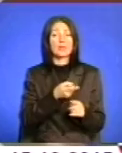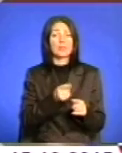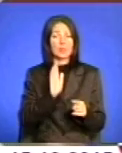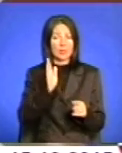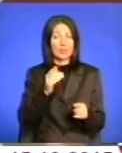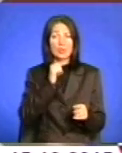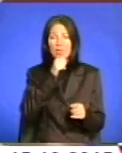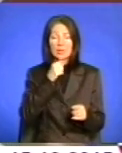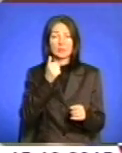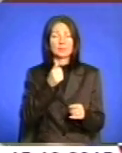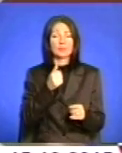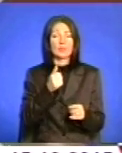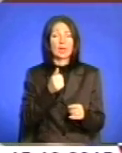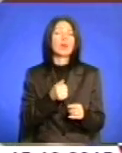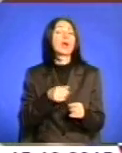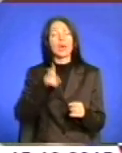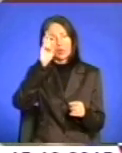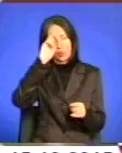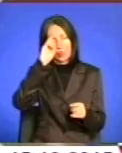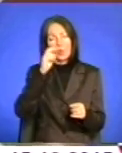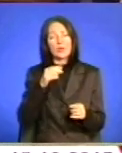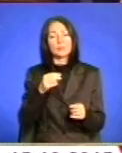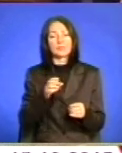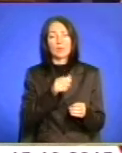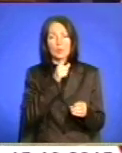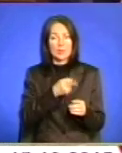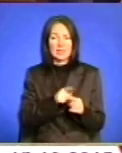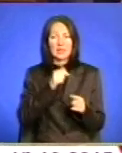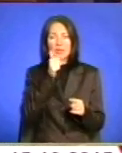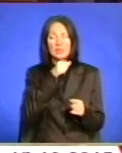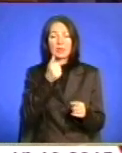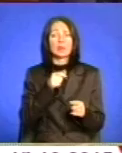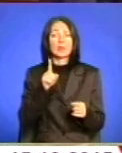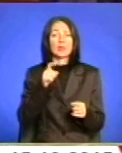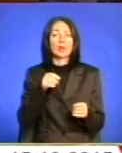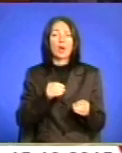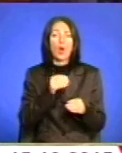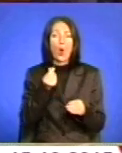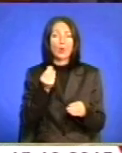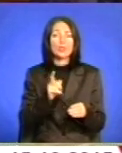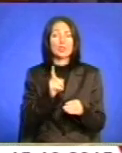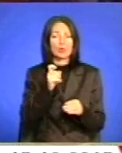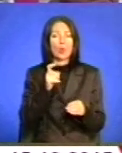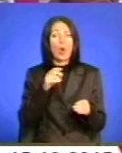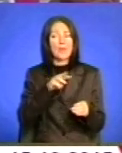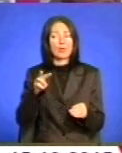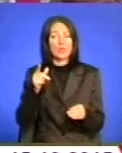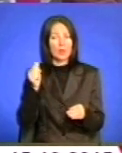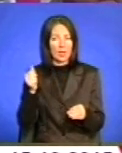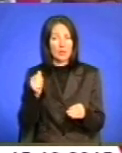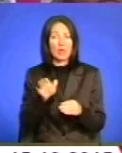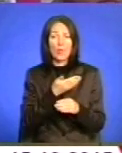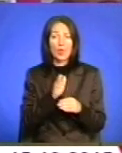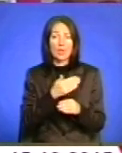та дотації з державного бюджету на суму 115 мільйонів гривень депутати розподілили на виплату заробітних плат,